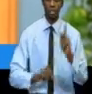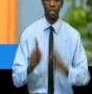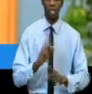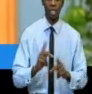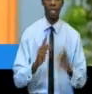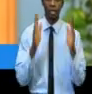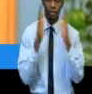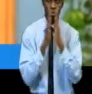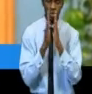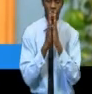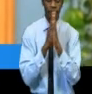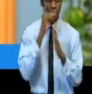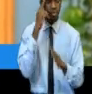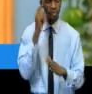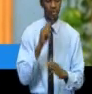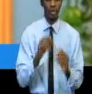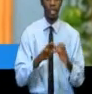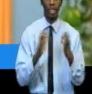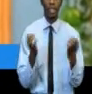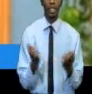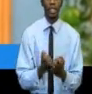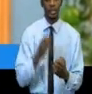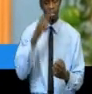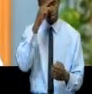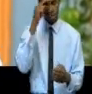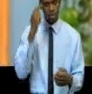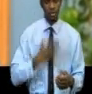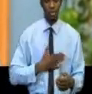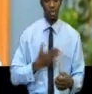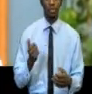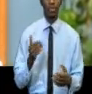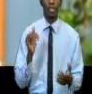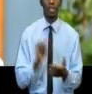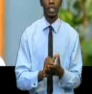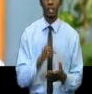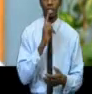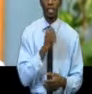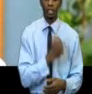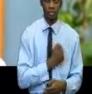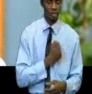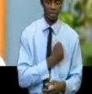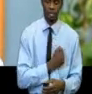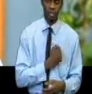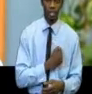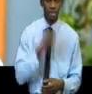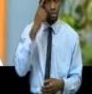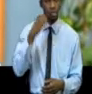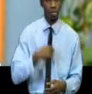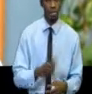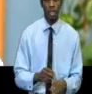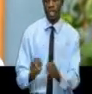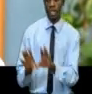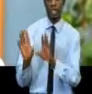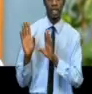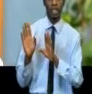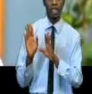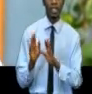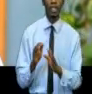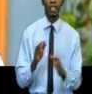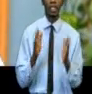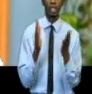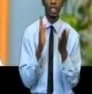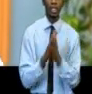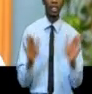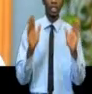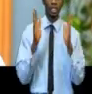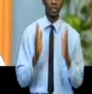malheureusement, c'est triste pour moi de laisser les 100%, mais ils vont comprendre. Dans la vie, il y a toujours le haut